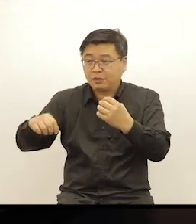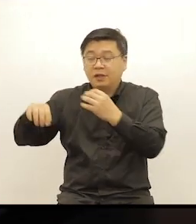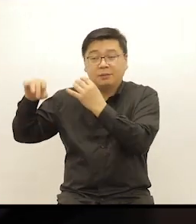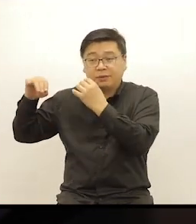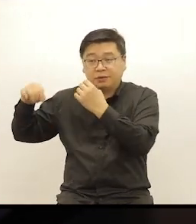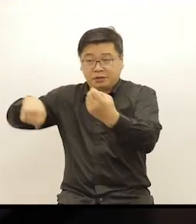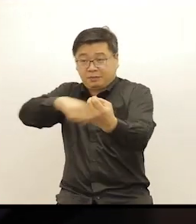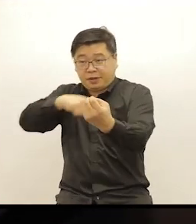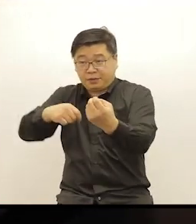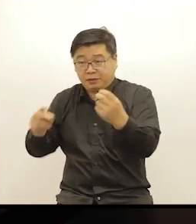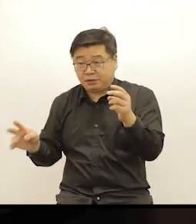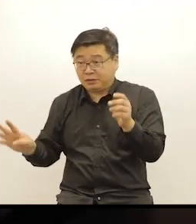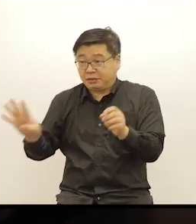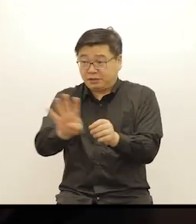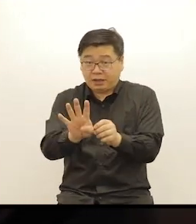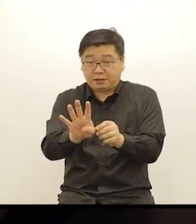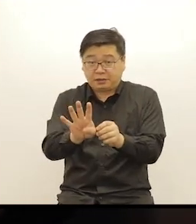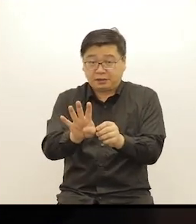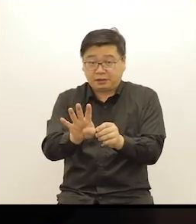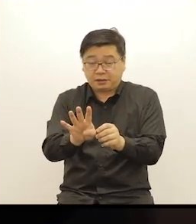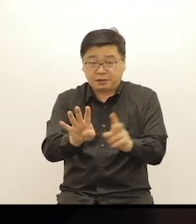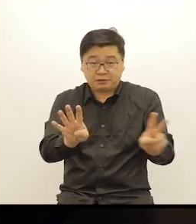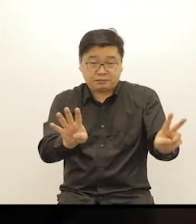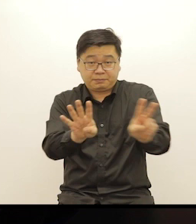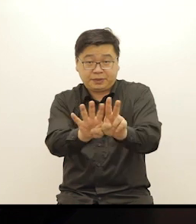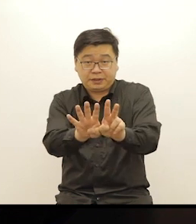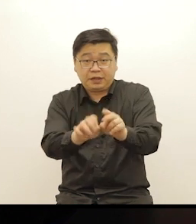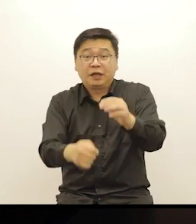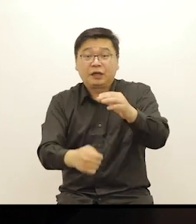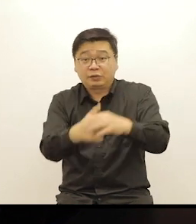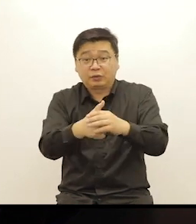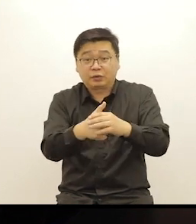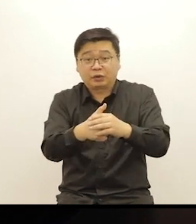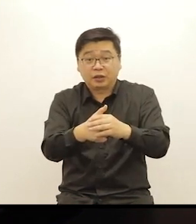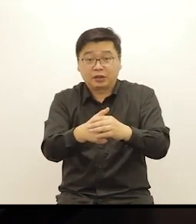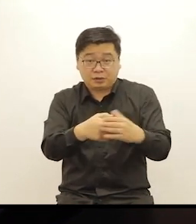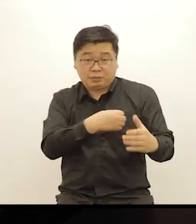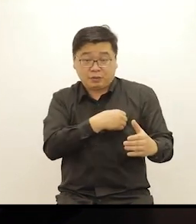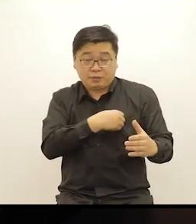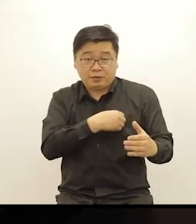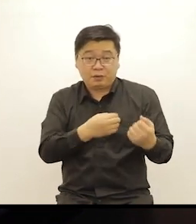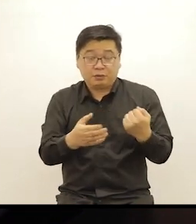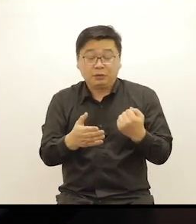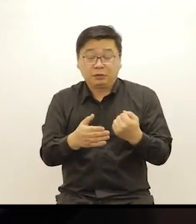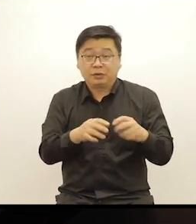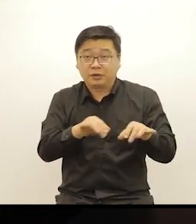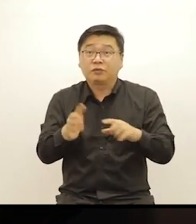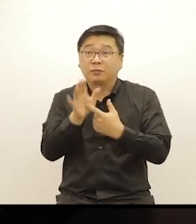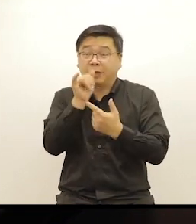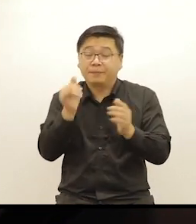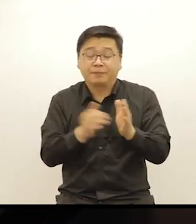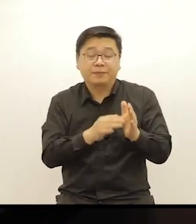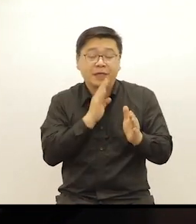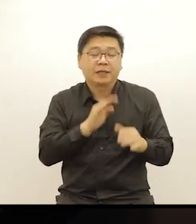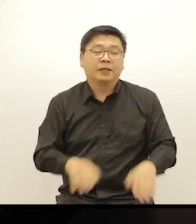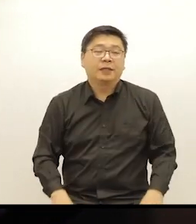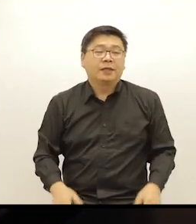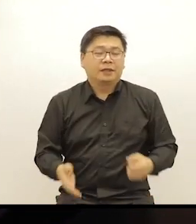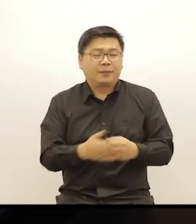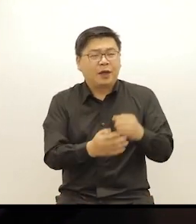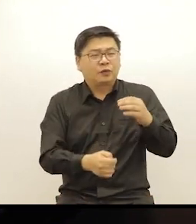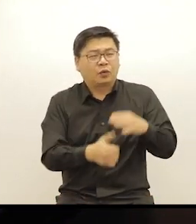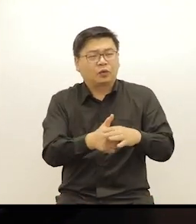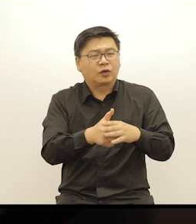네. 예, 좀 독특한 구성이 돼 가지고 예, 이야기를 좀 요약해 보자면 독특한 그런